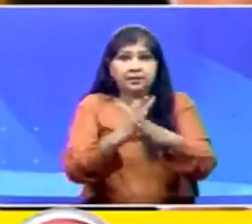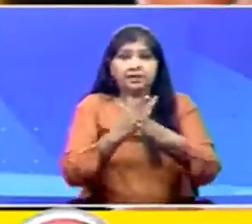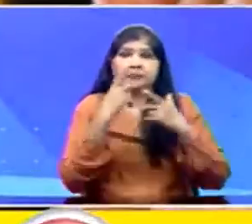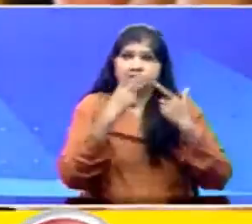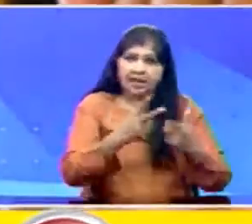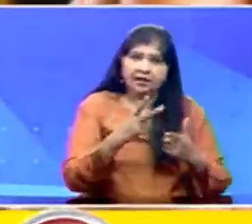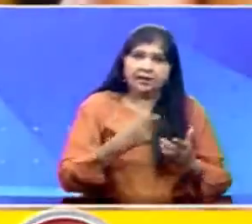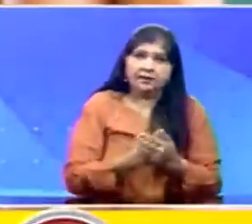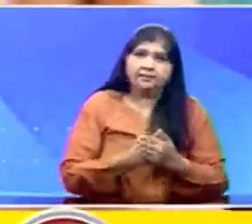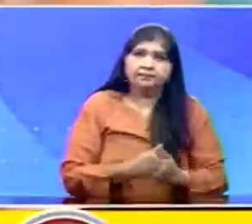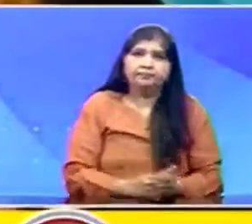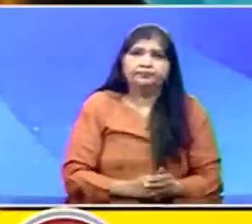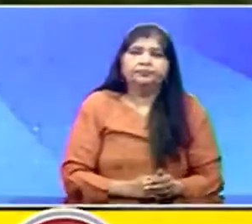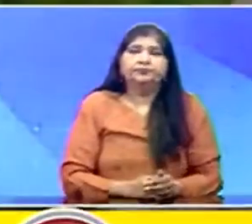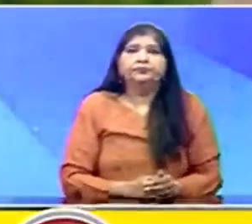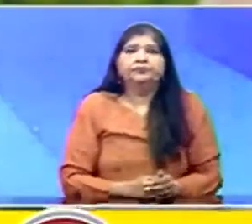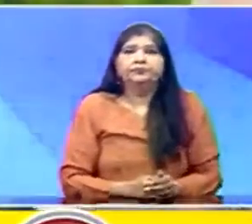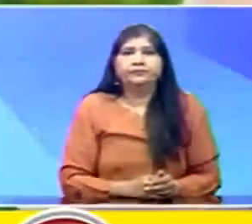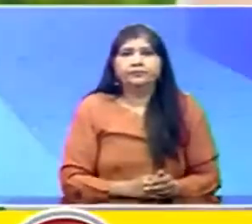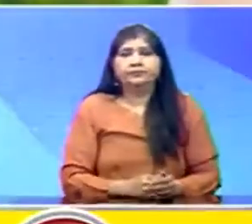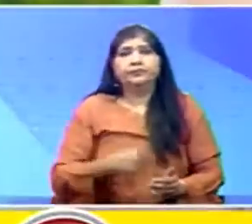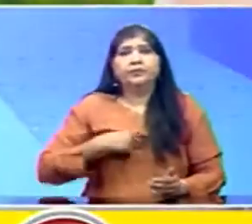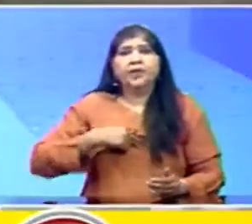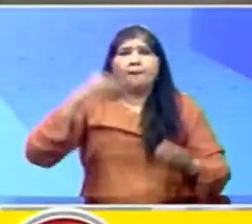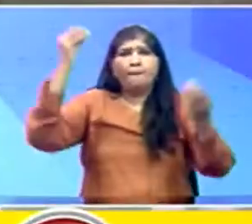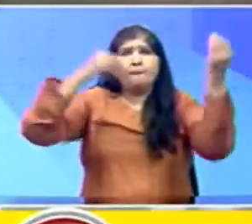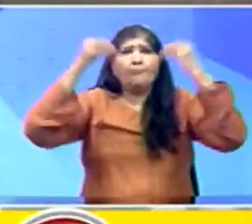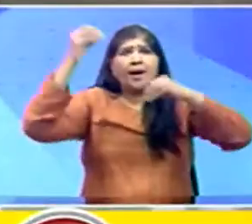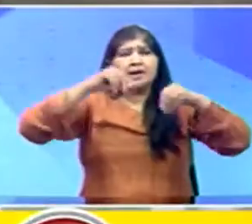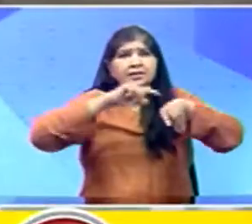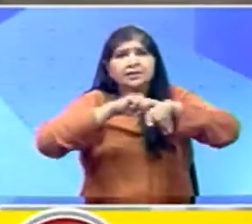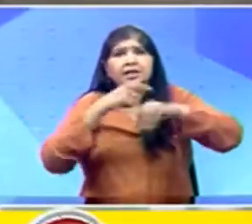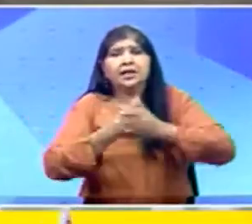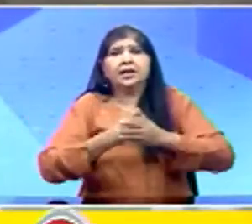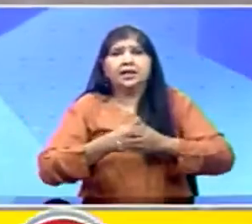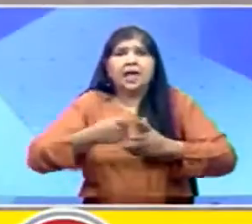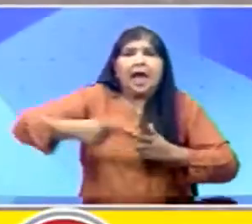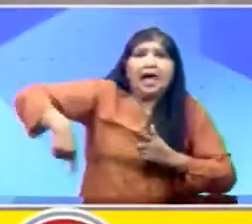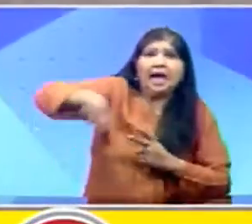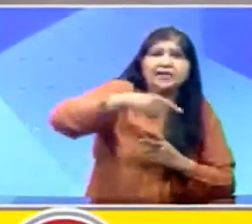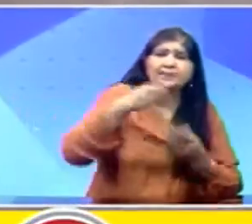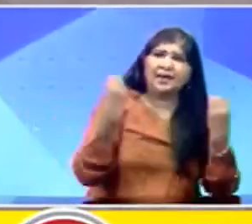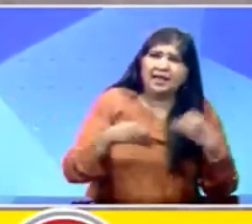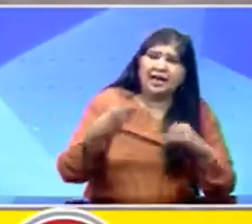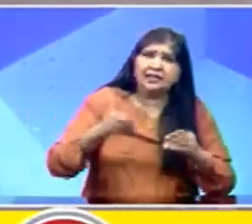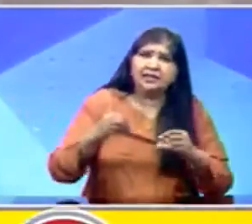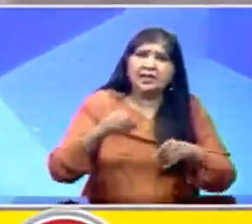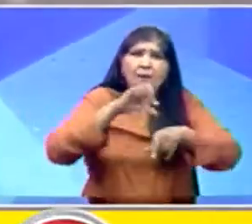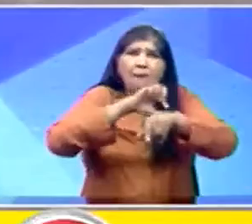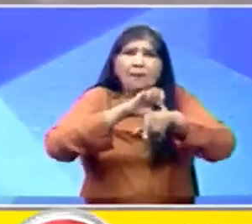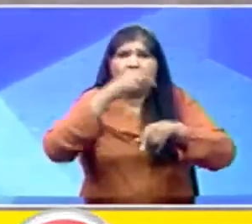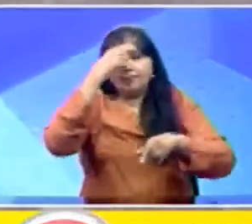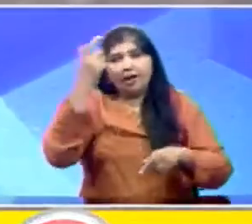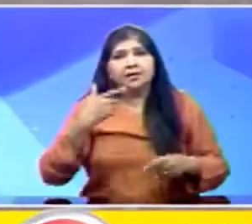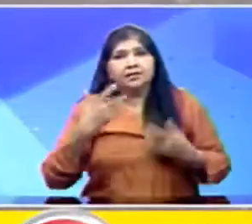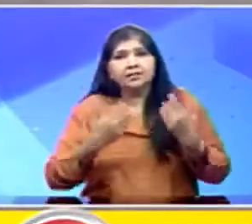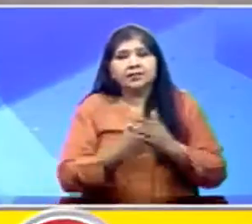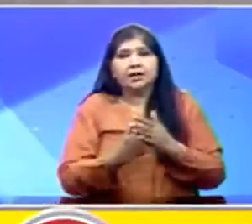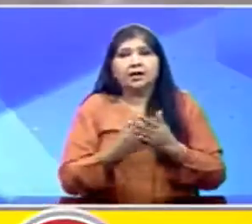बरतनी ही है। हमें बारिस के मौसम में आसपांस गंदगी से होने वाली बिमारियों से भी